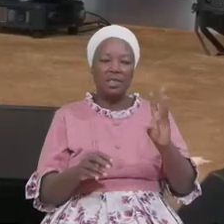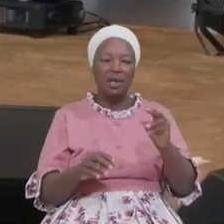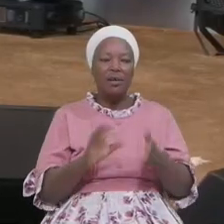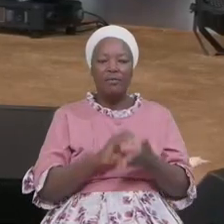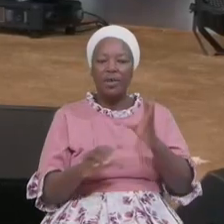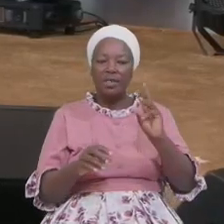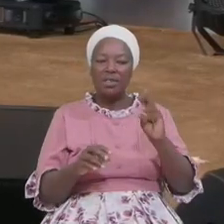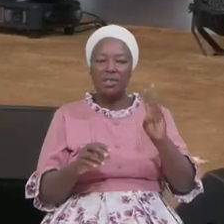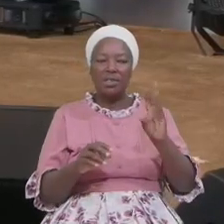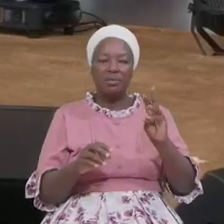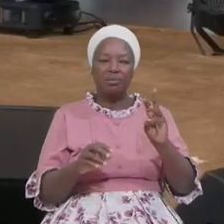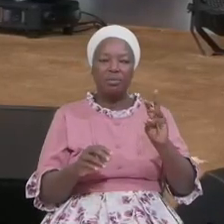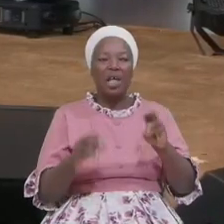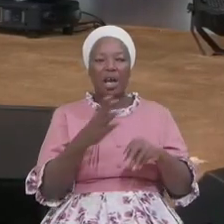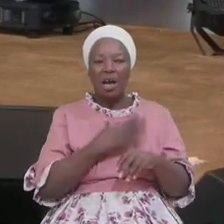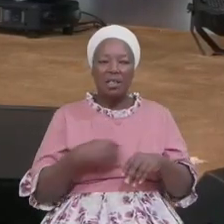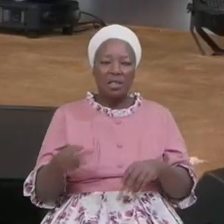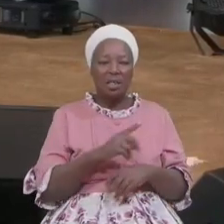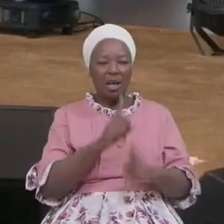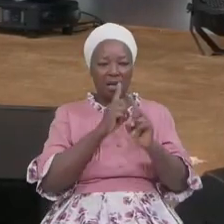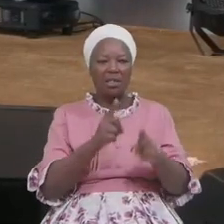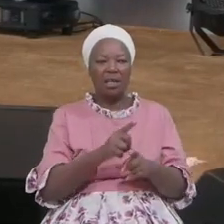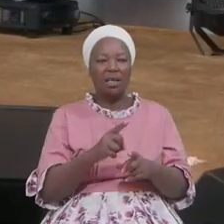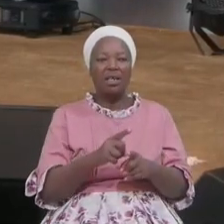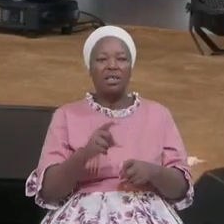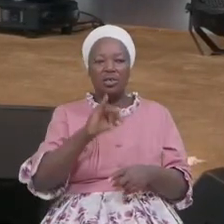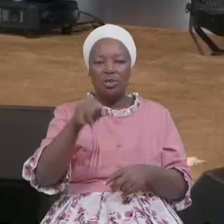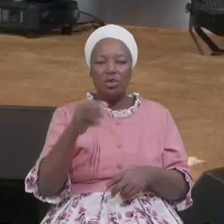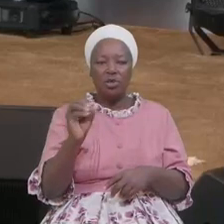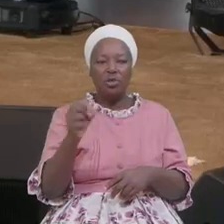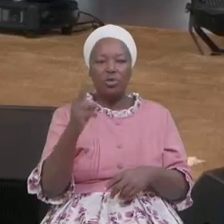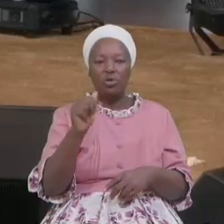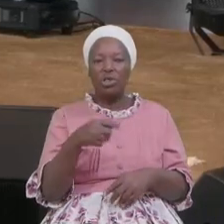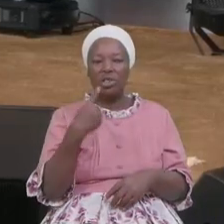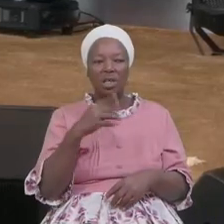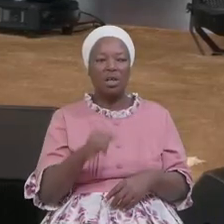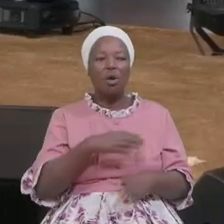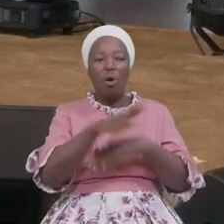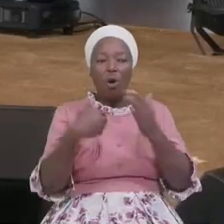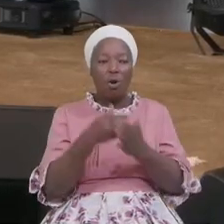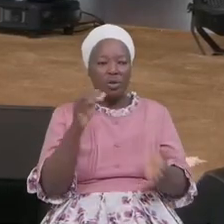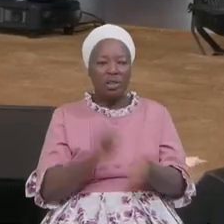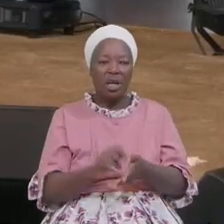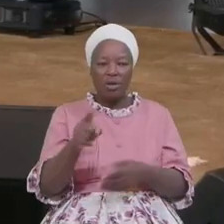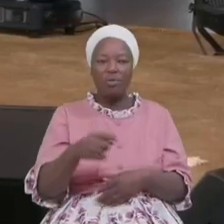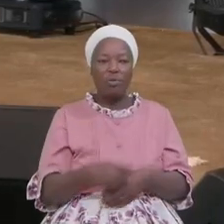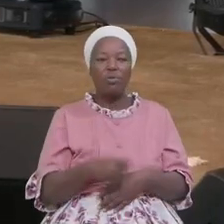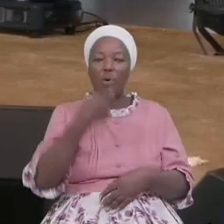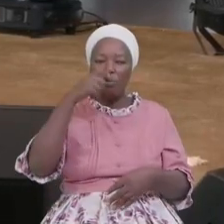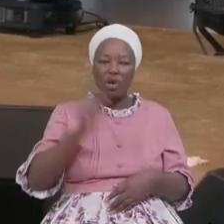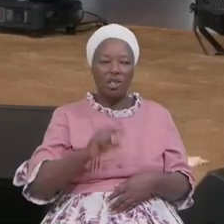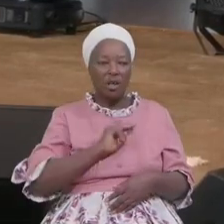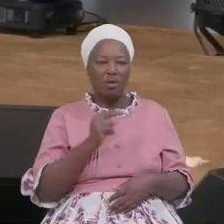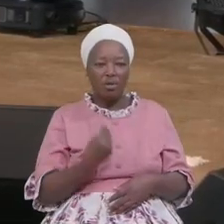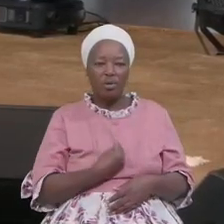verset 16, il répondit à Josué en disant, « Nous ferons tout ce que tu nous as ordonné et